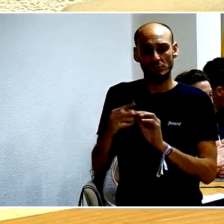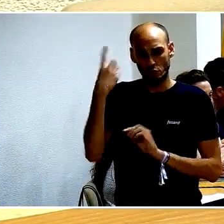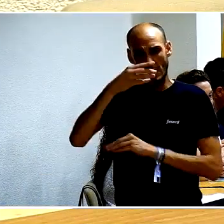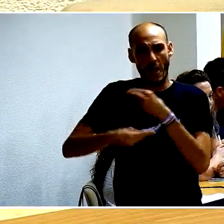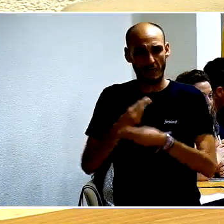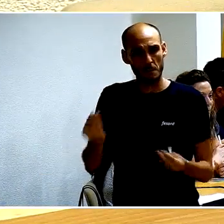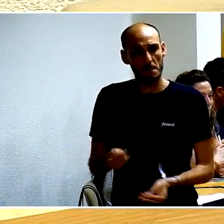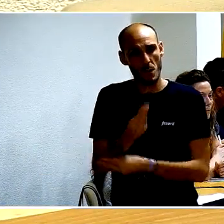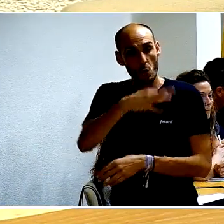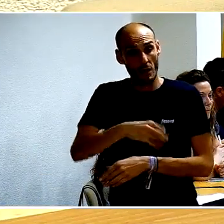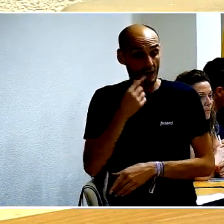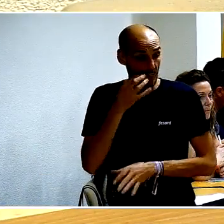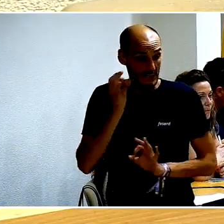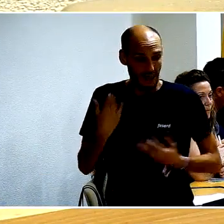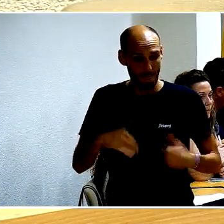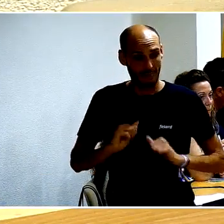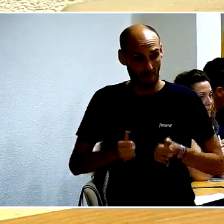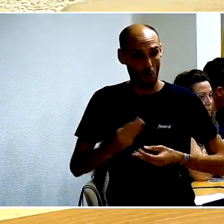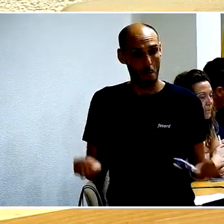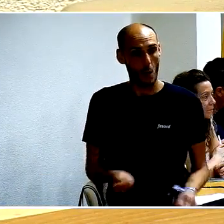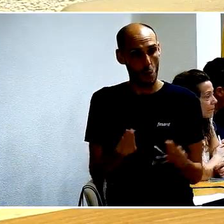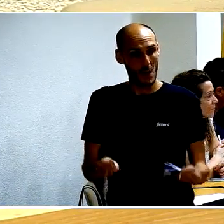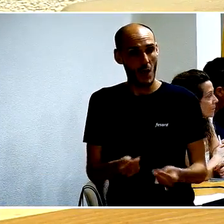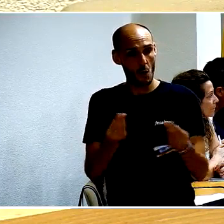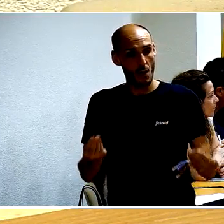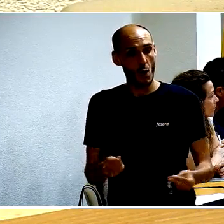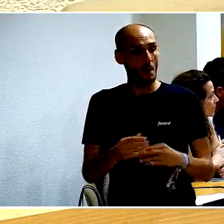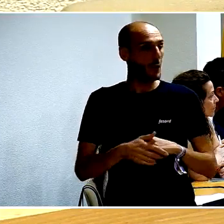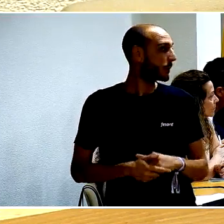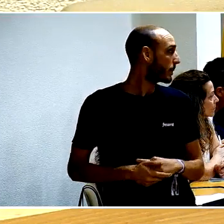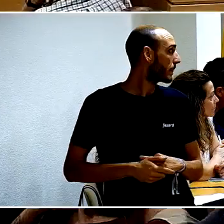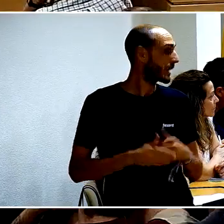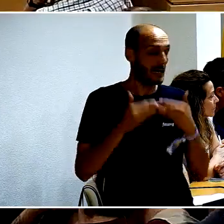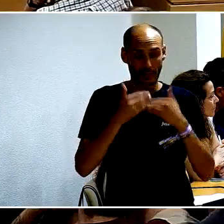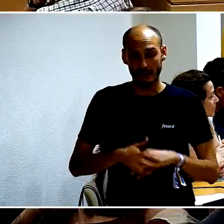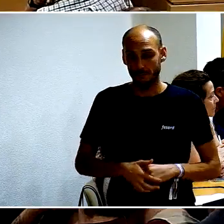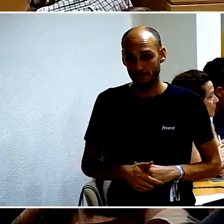fet, estem fent-les millor. Per tant, no puc només que coincidir amb vostè. Gràcies.